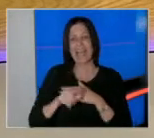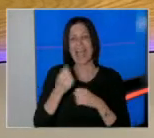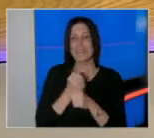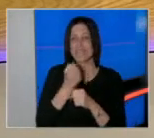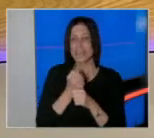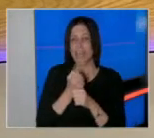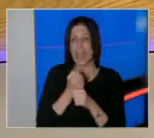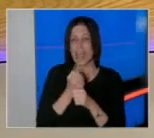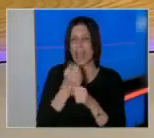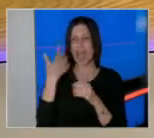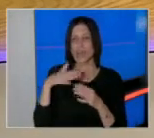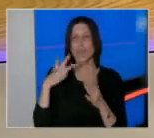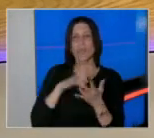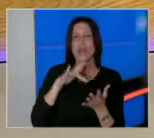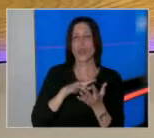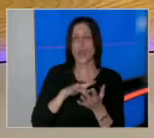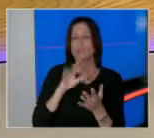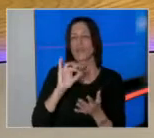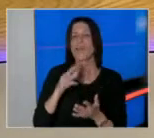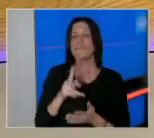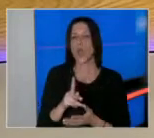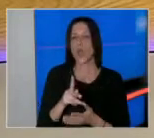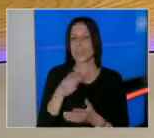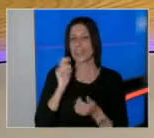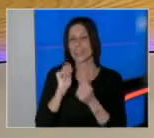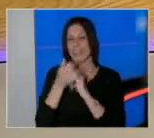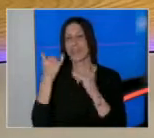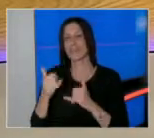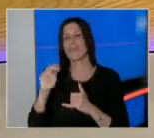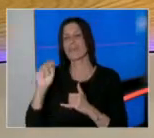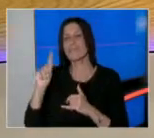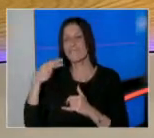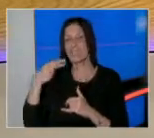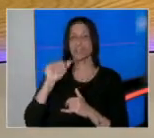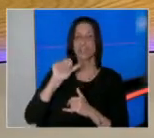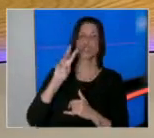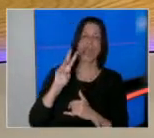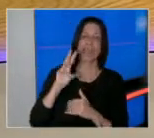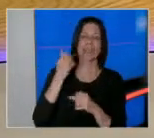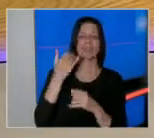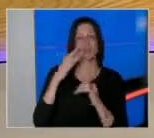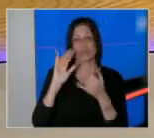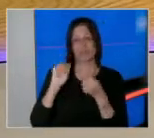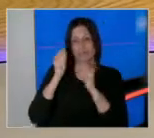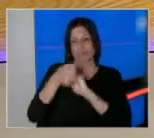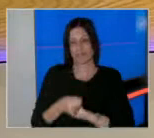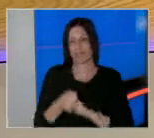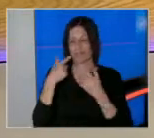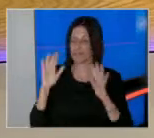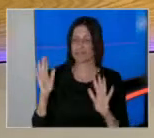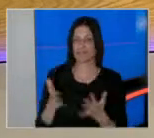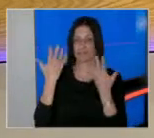בפלורנטין, שעברה ג'נטריפיקציה. וכעת נווה שאנן, שעוברת ג'נטריפיקציה